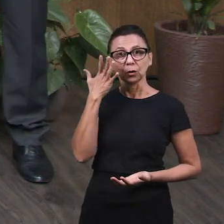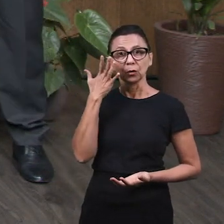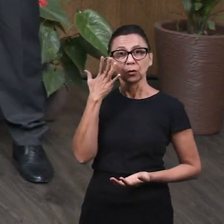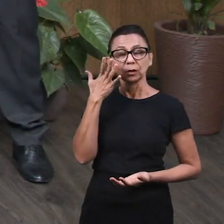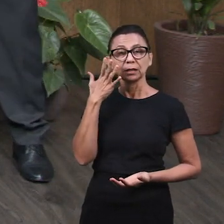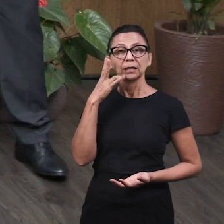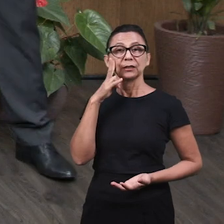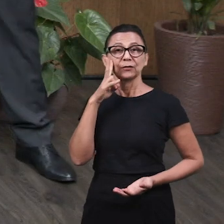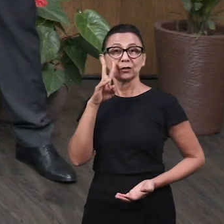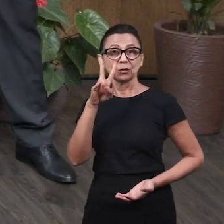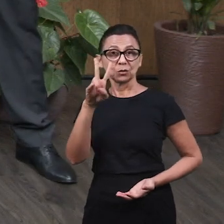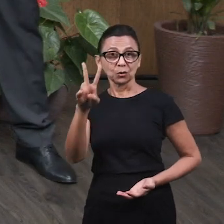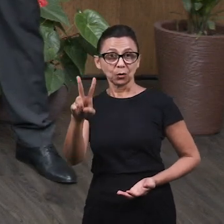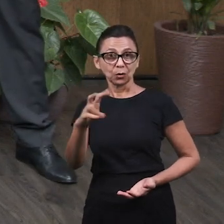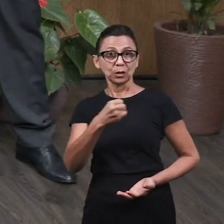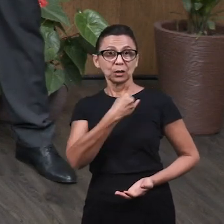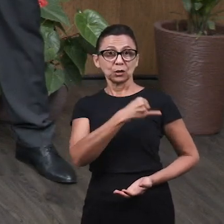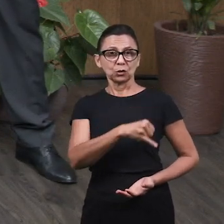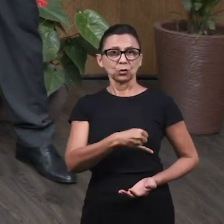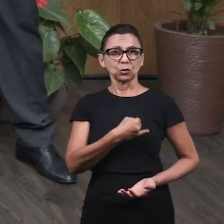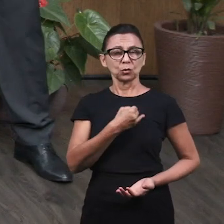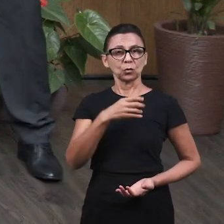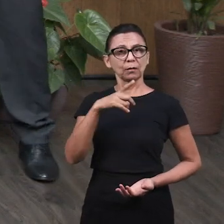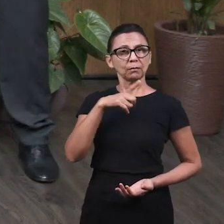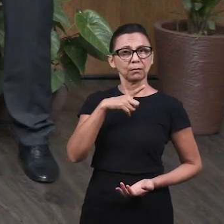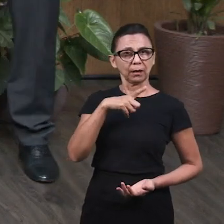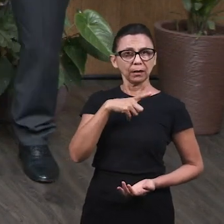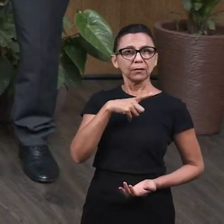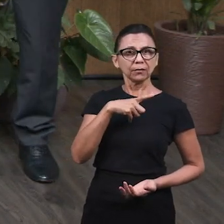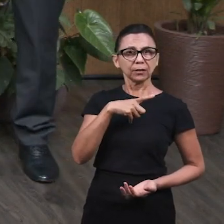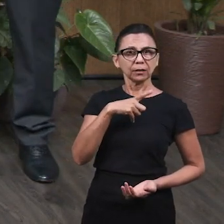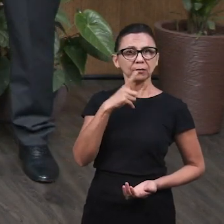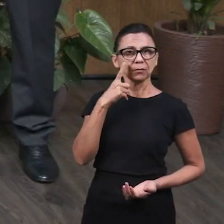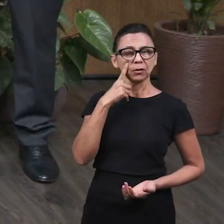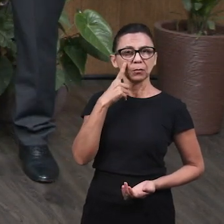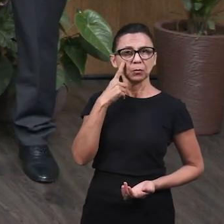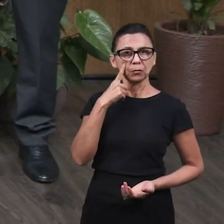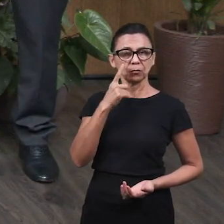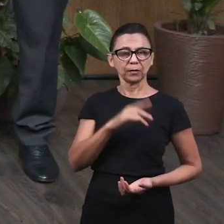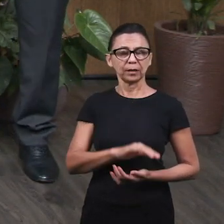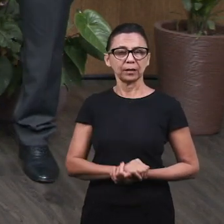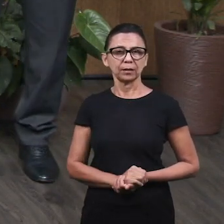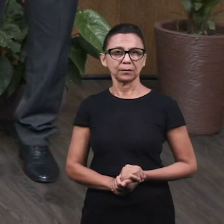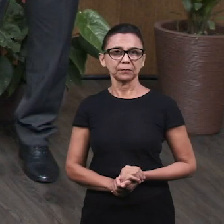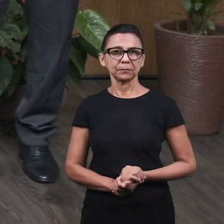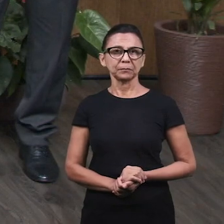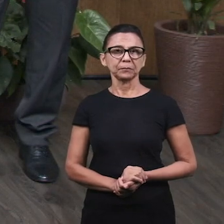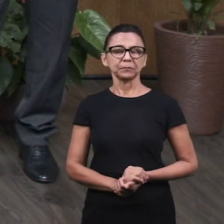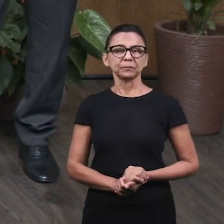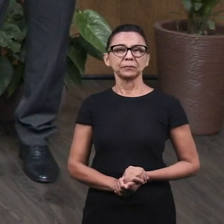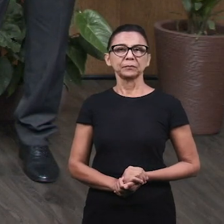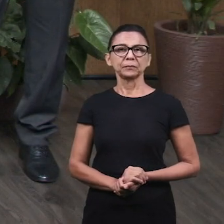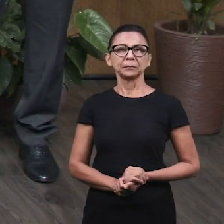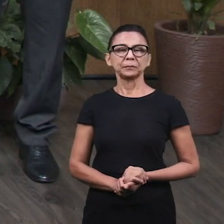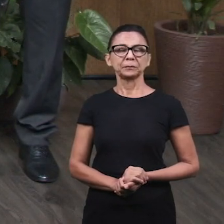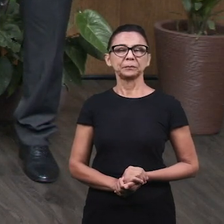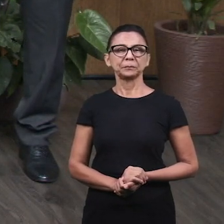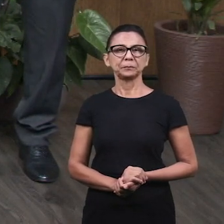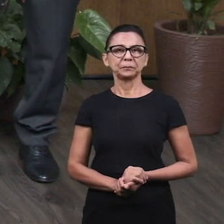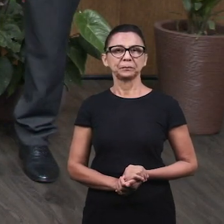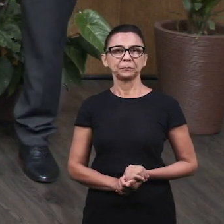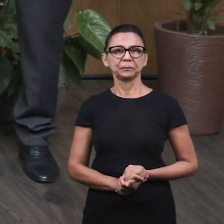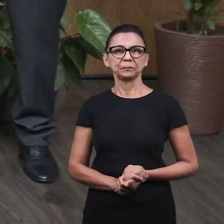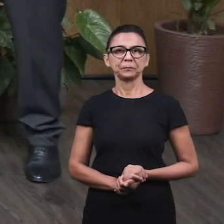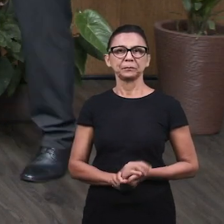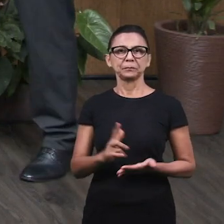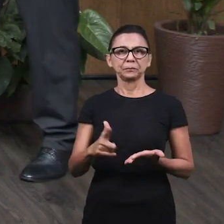l'île de Patmos, nous allons citer une partie d'une de ces visions qui a été enregistrée en